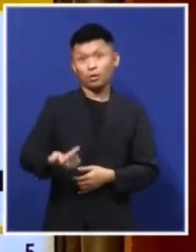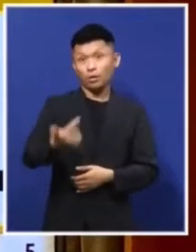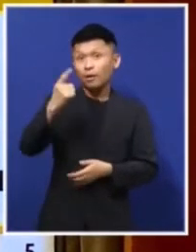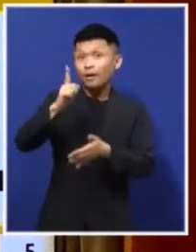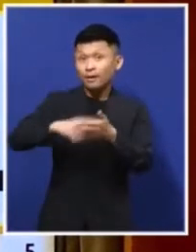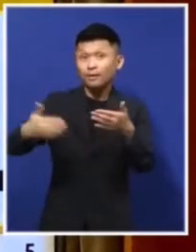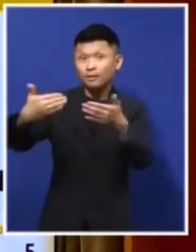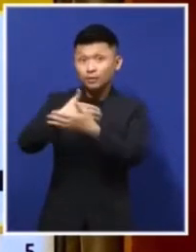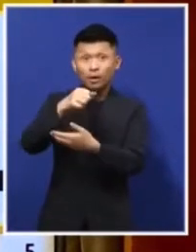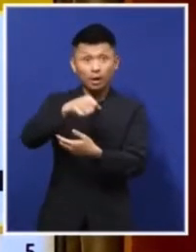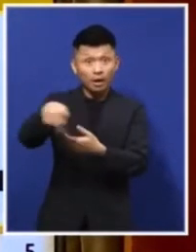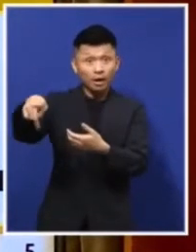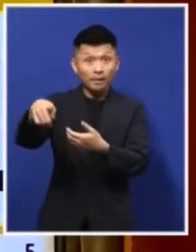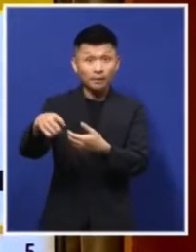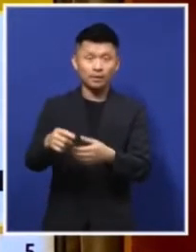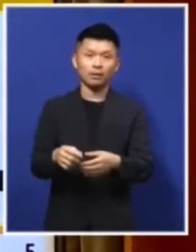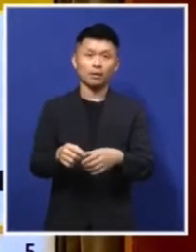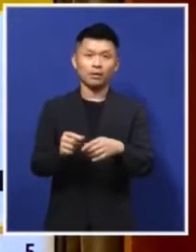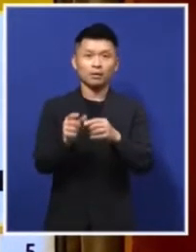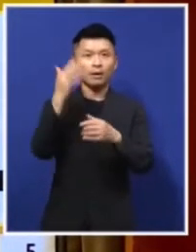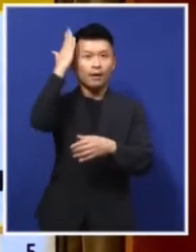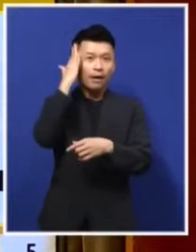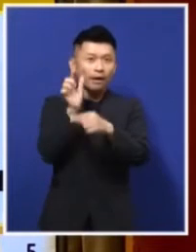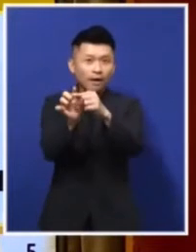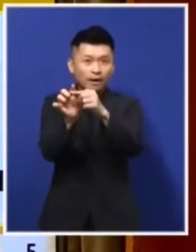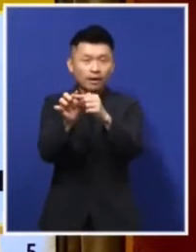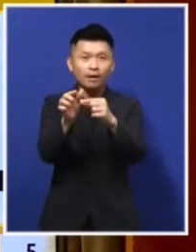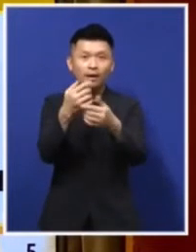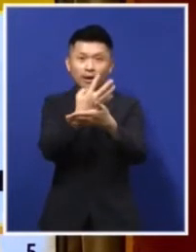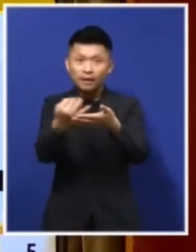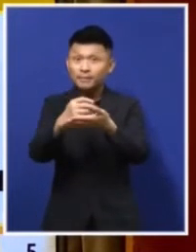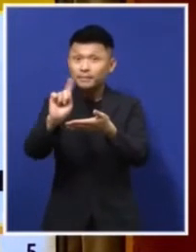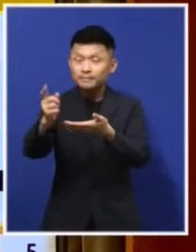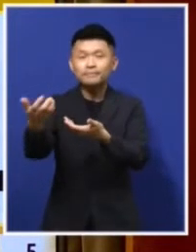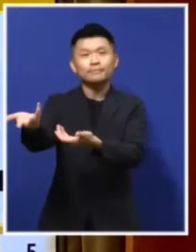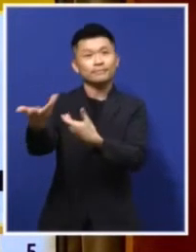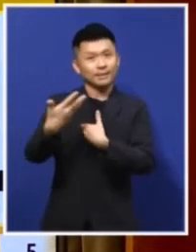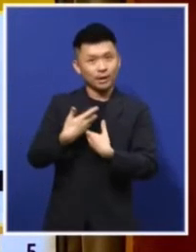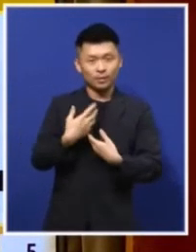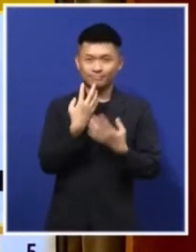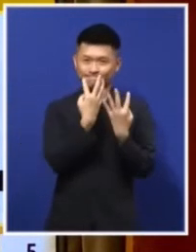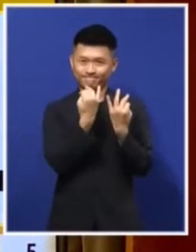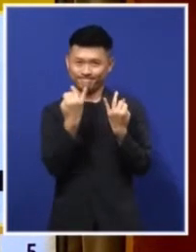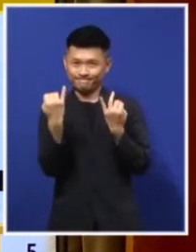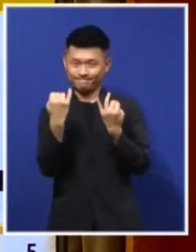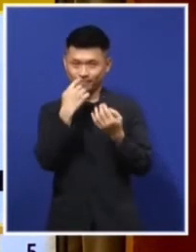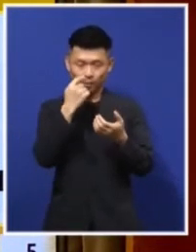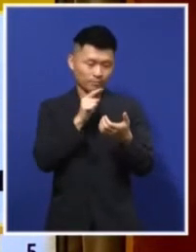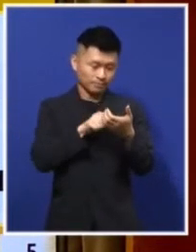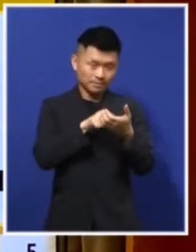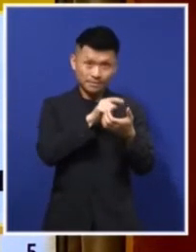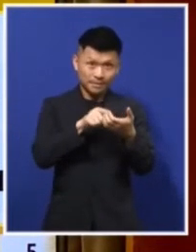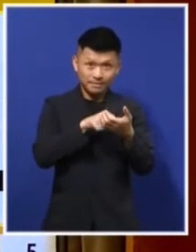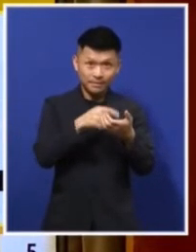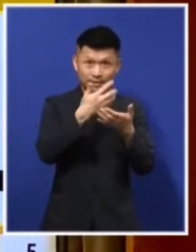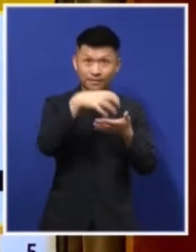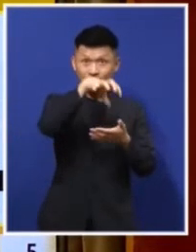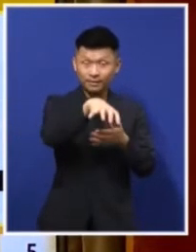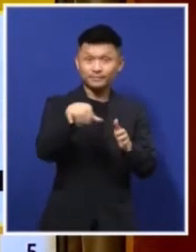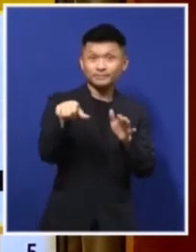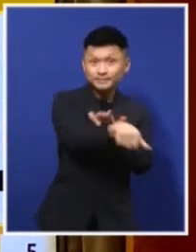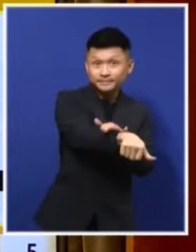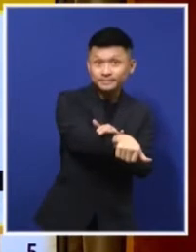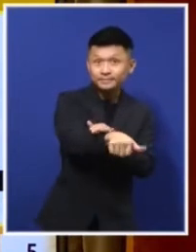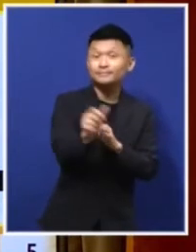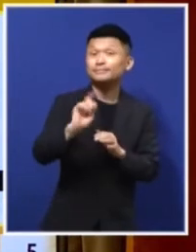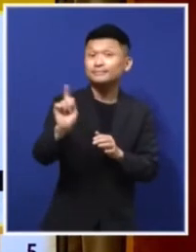易通产生出来的 OTP 代码是什么，然后他就会给我一串数字，然后我就输入这个网站。那这样有什么好处